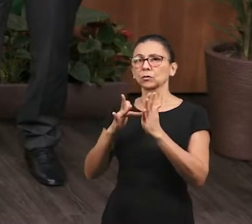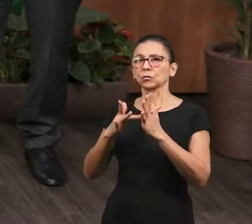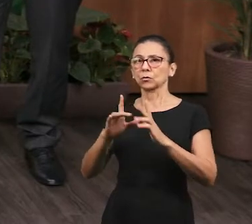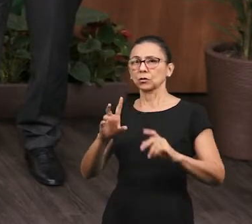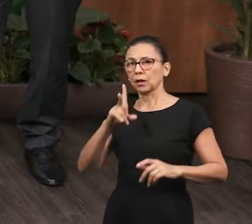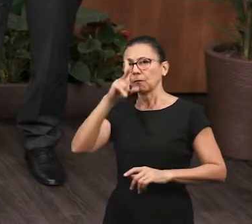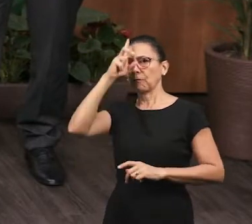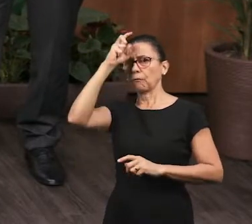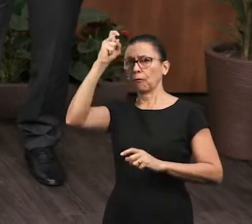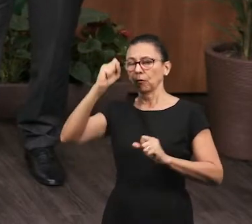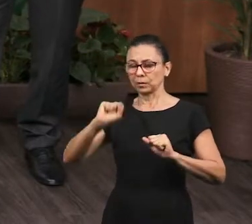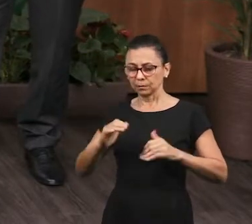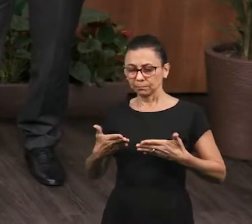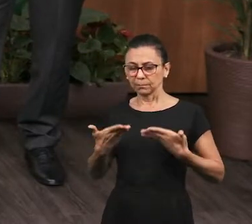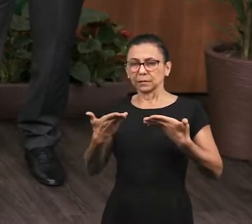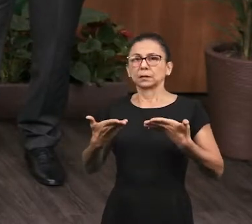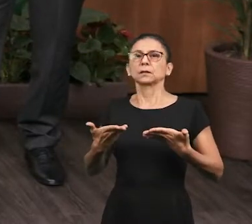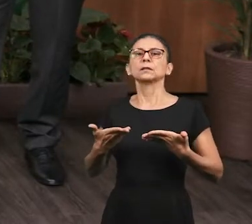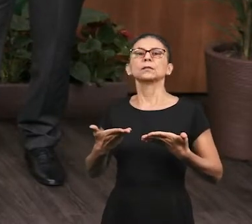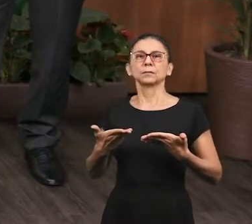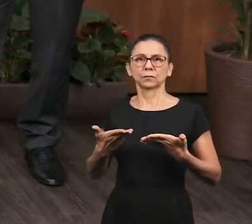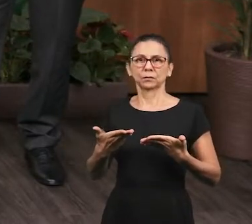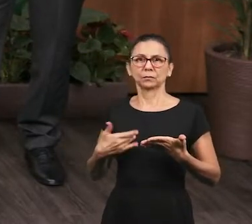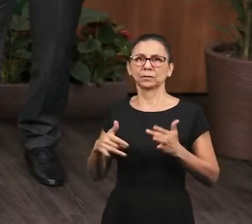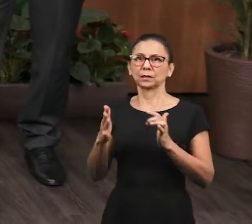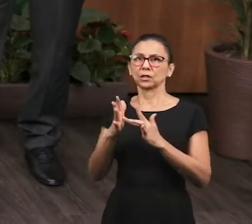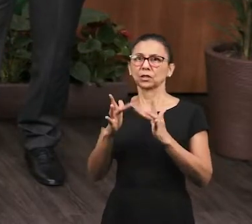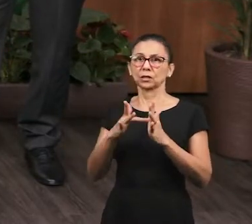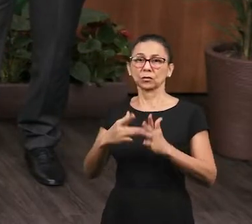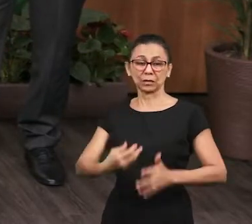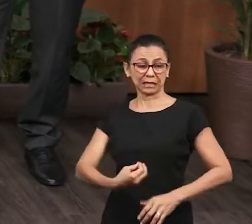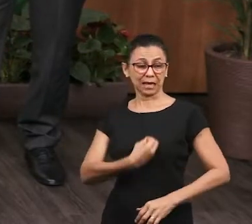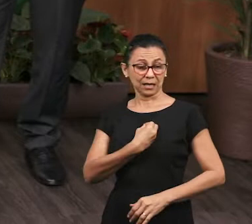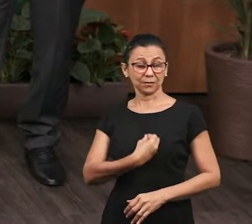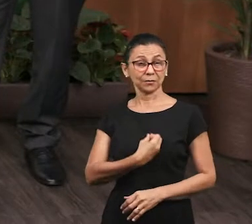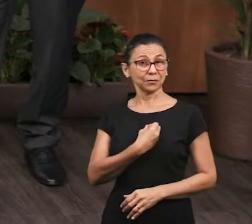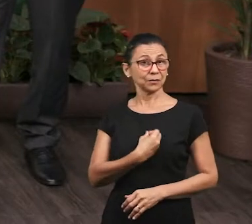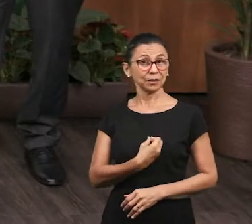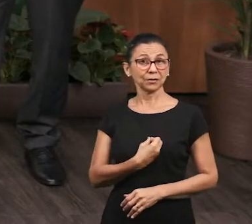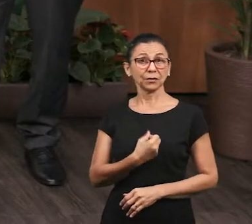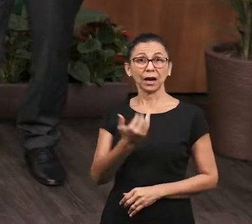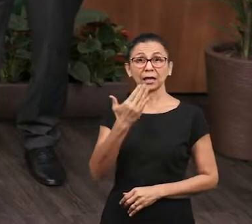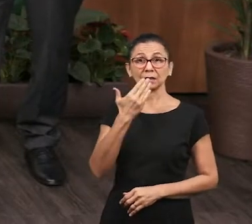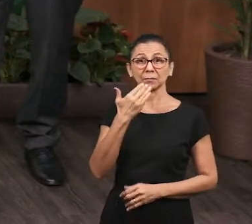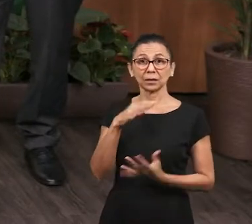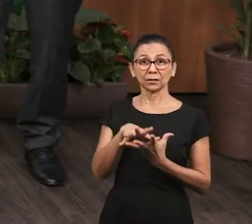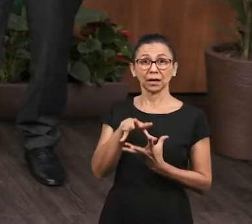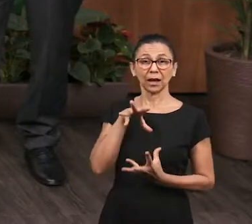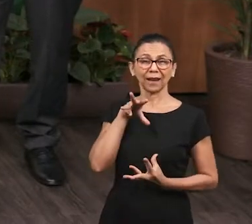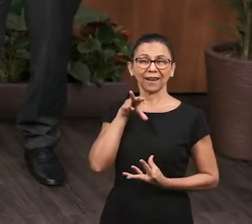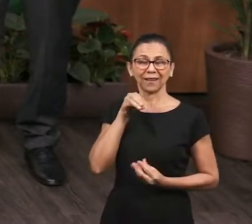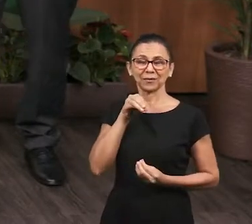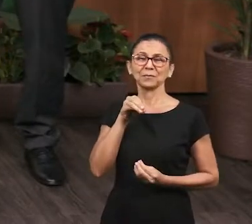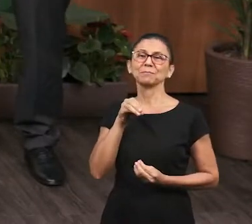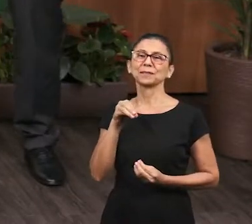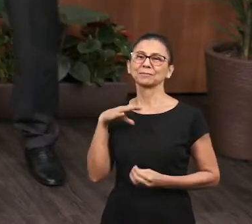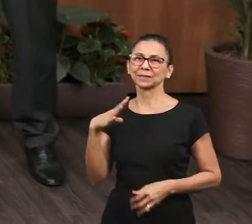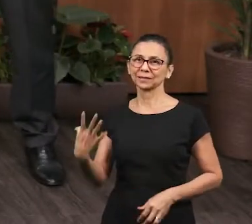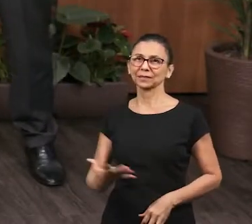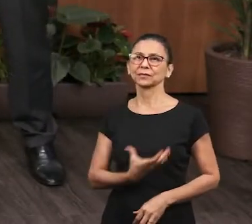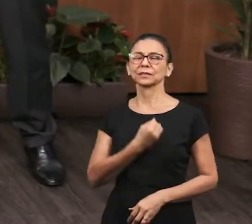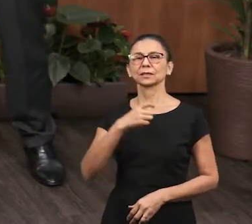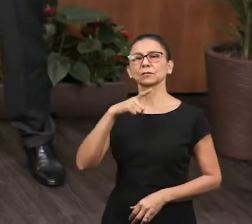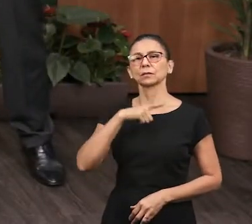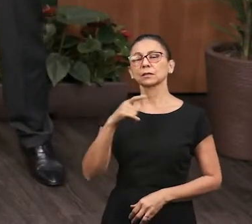когда они будут призваны в вечность Господом Иисусом. Ибо Он хлеб живой, Он питает для